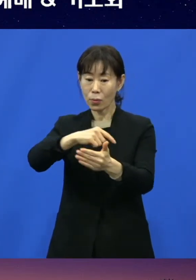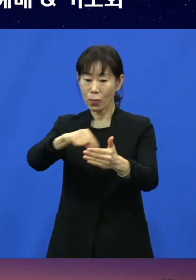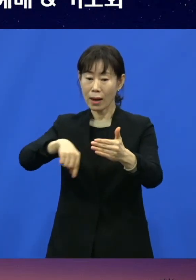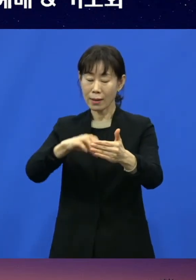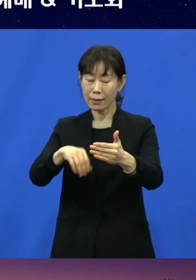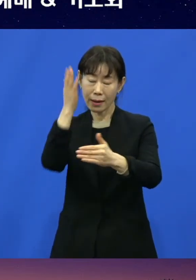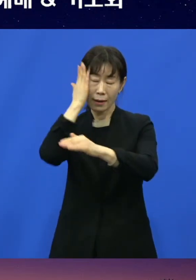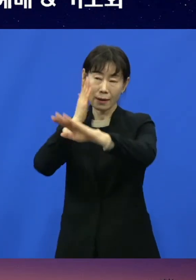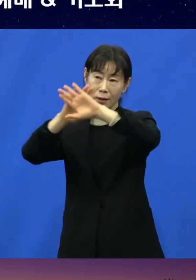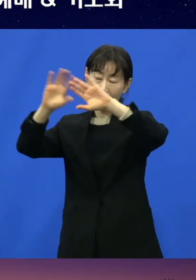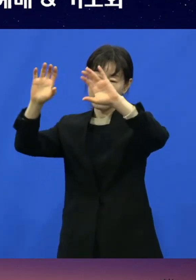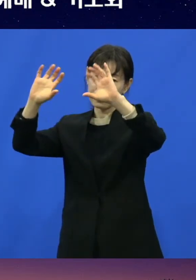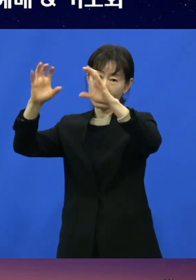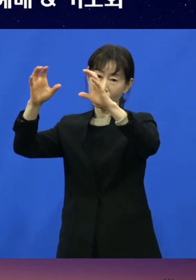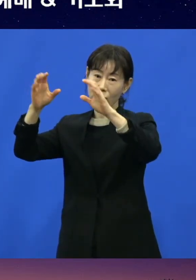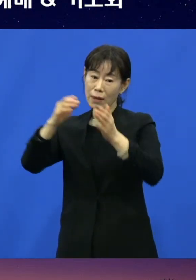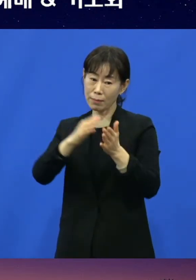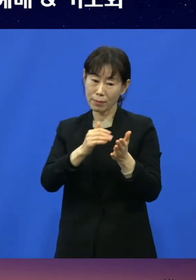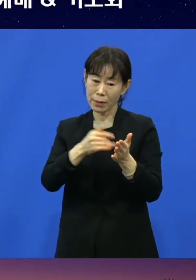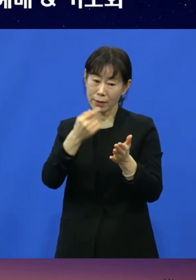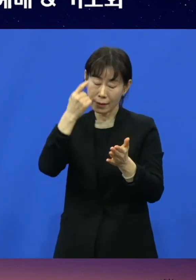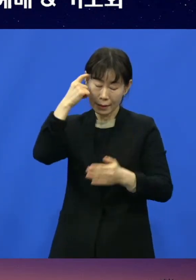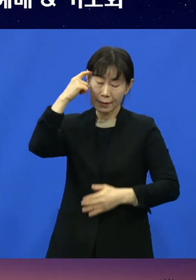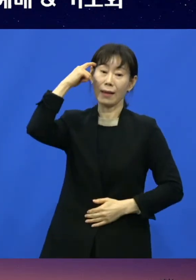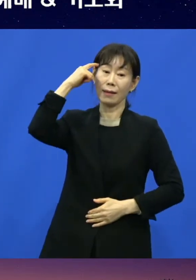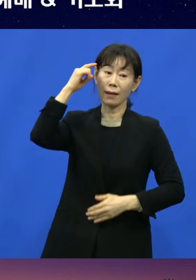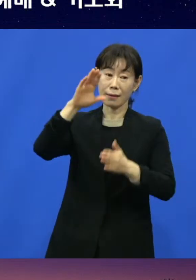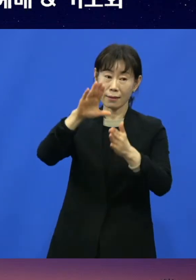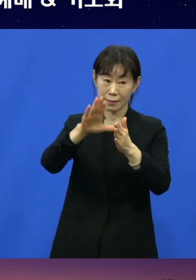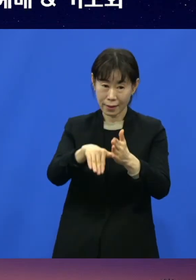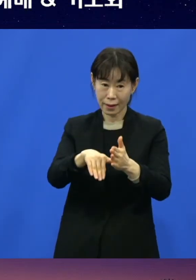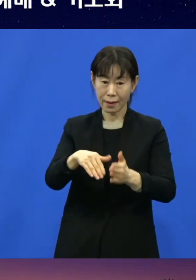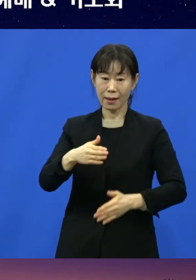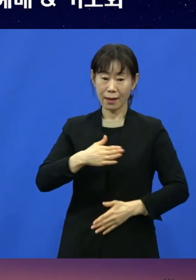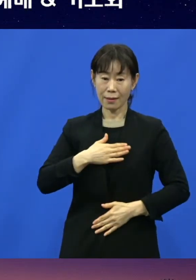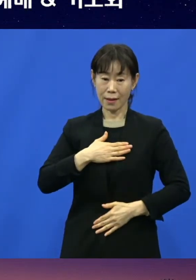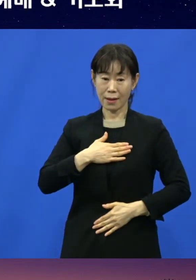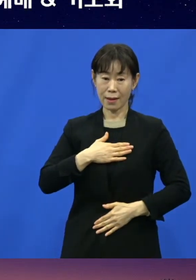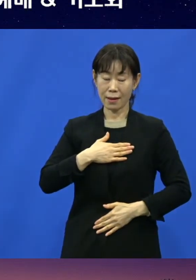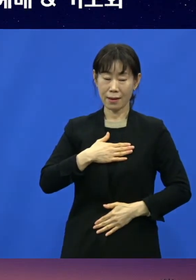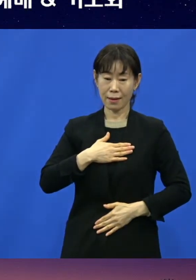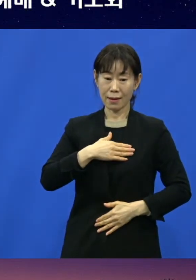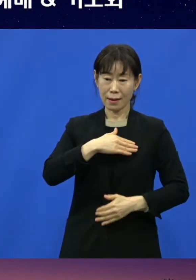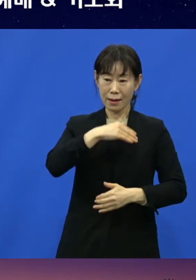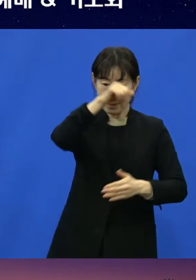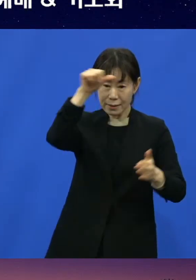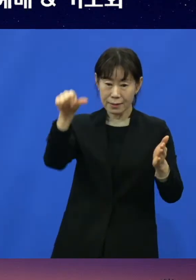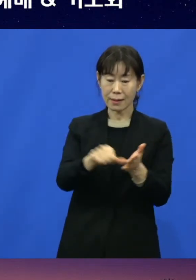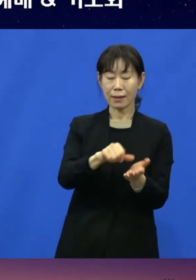발견하고 나면 내 전 존재가 거기에 반응하지 않을 수 없게 된다는 것입니다.